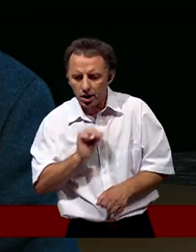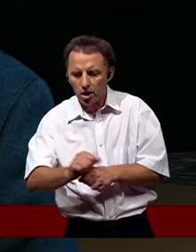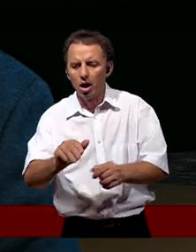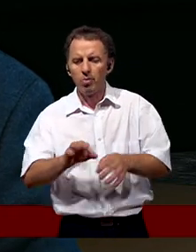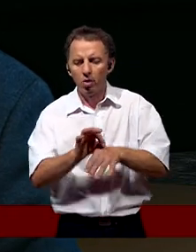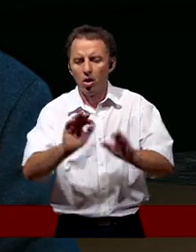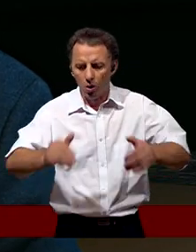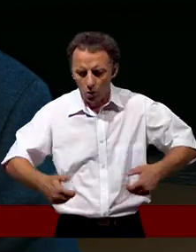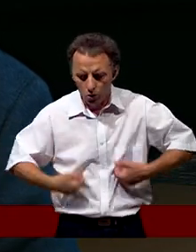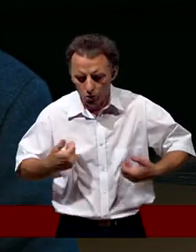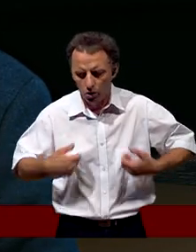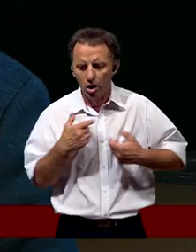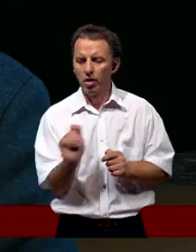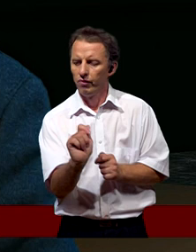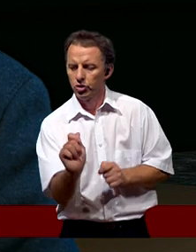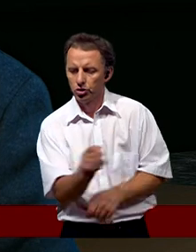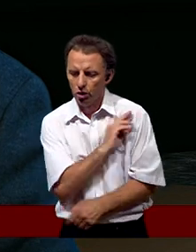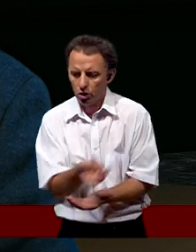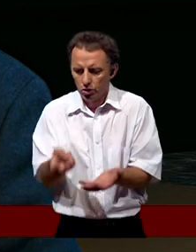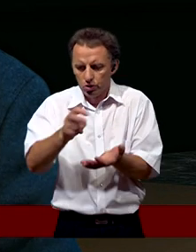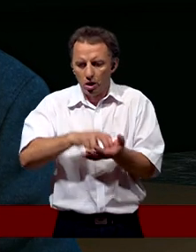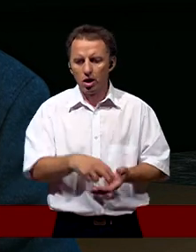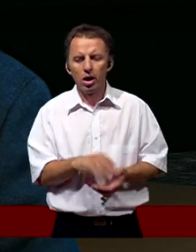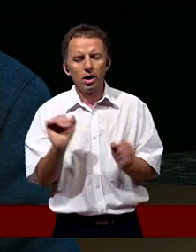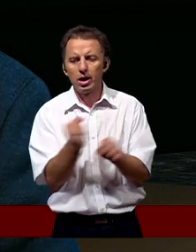prowadzona, uzdrowienia, wręcz wskrzeszenia, prawda?